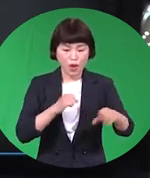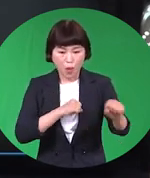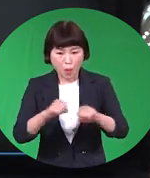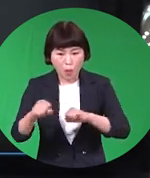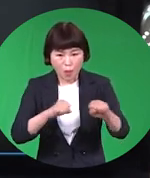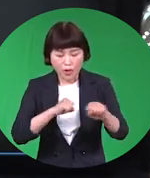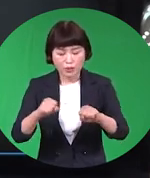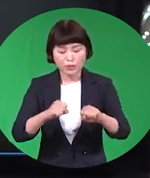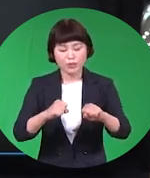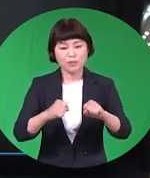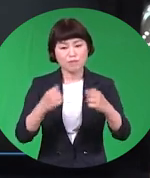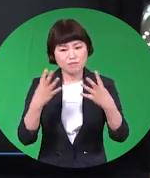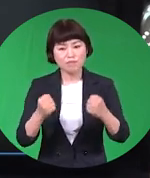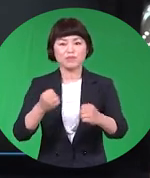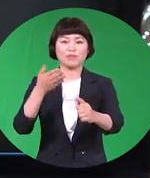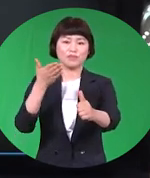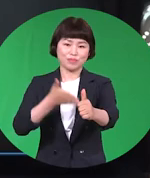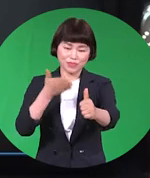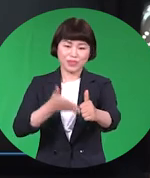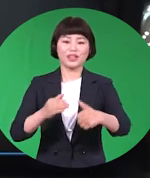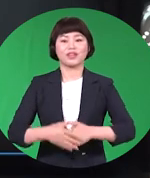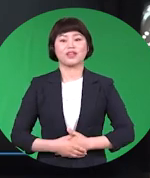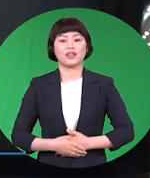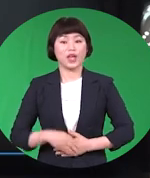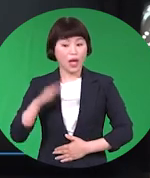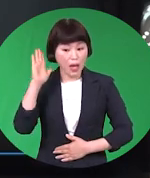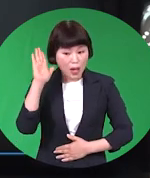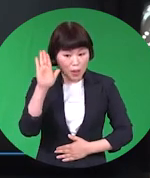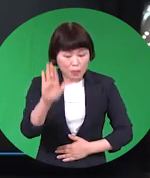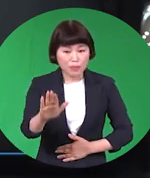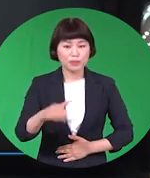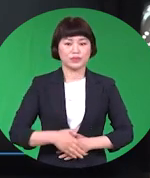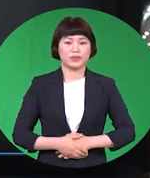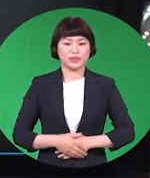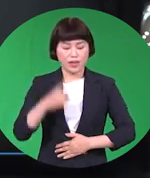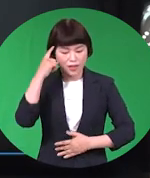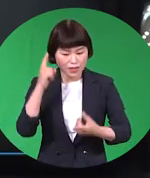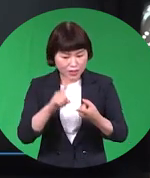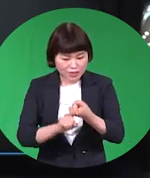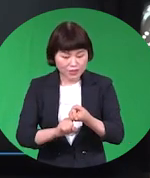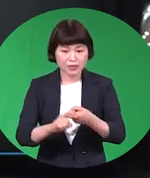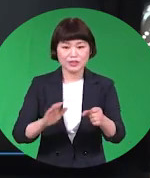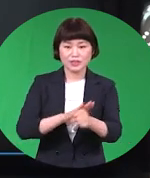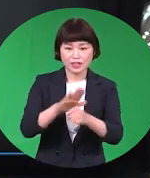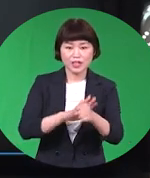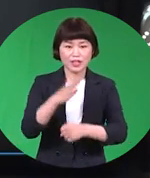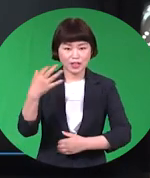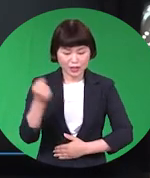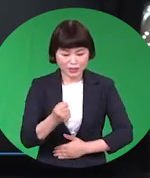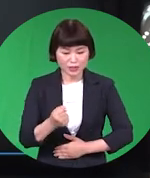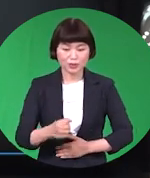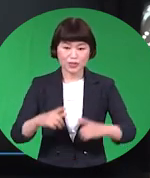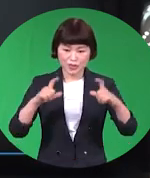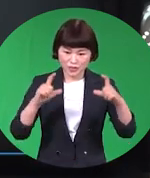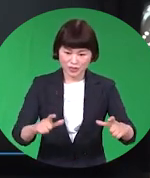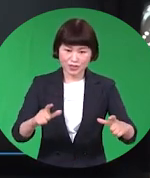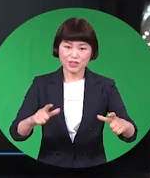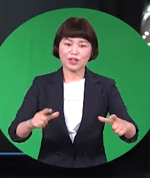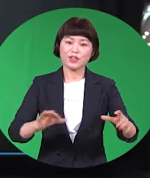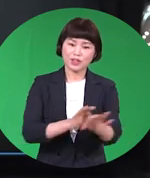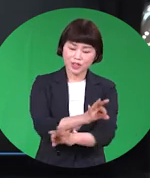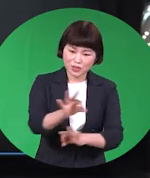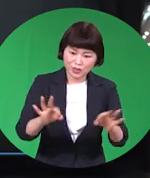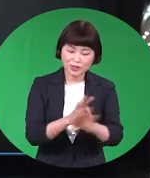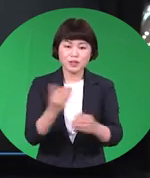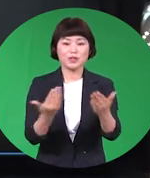협조와 아낌없는 성원이 필요하며 앞으로도 각별한 관심과 사랑으로 지역경제